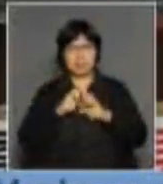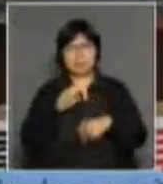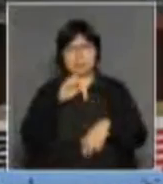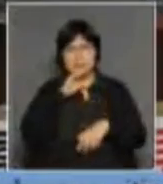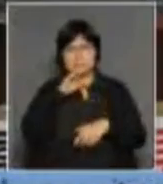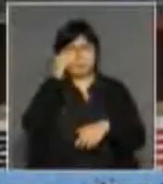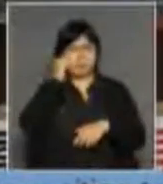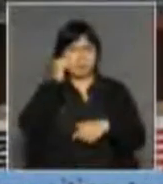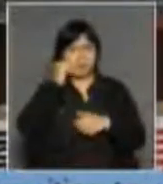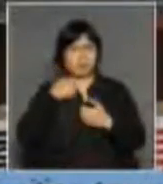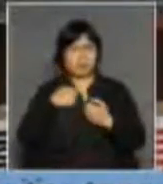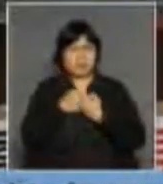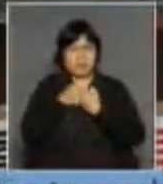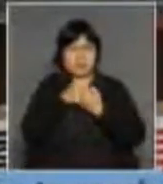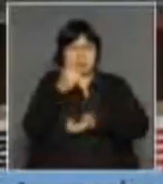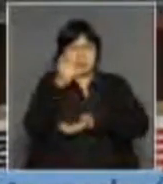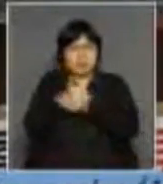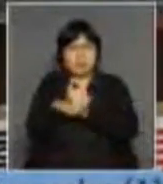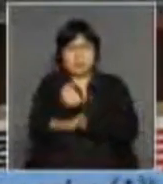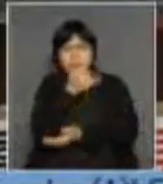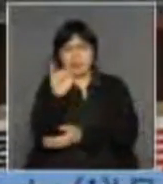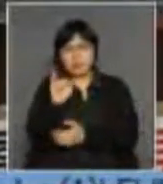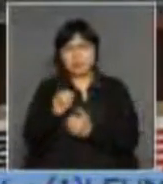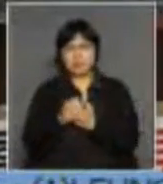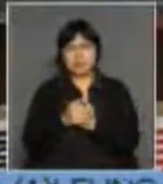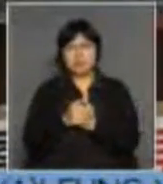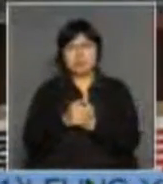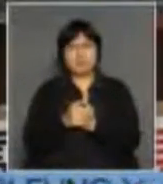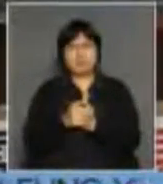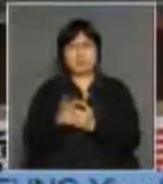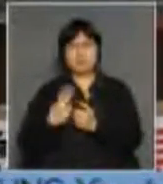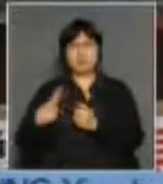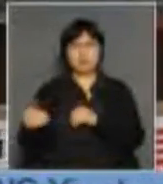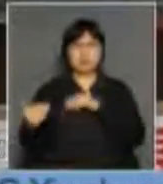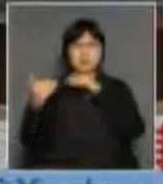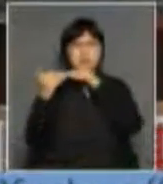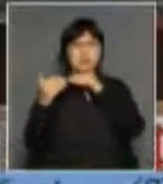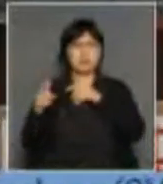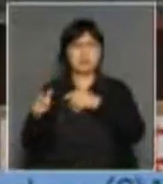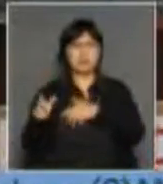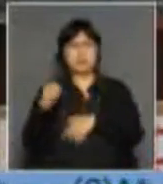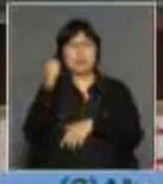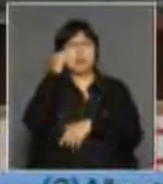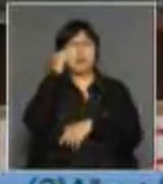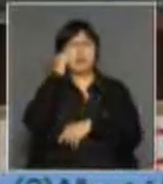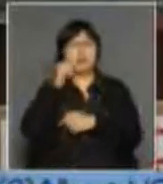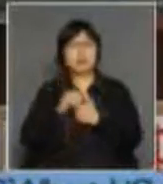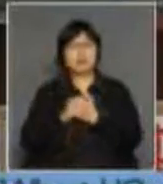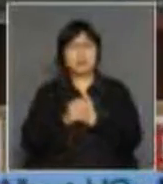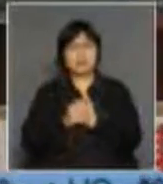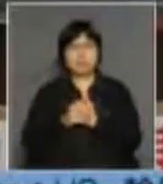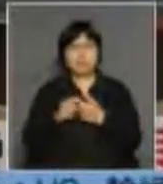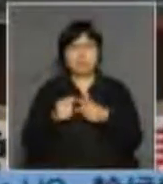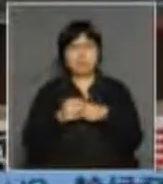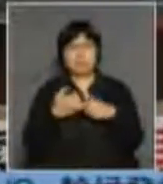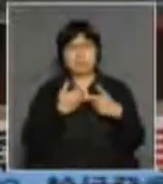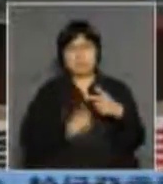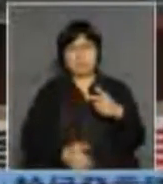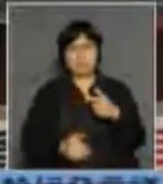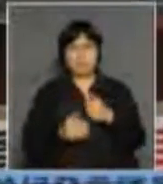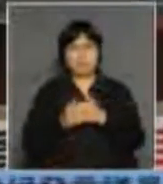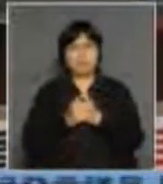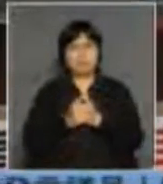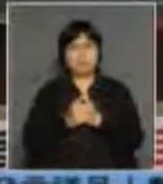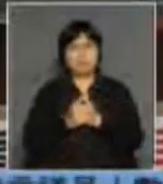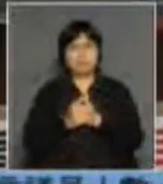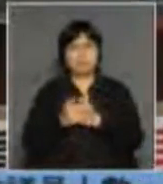要跟婆婆爭位坐，不可以跟她說我跟你都是平等的人，難的。而公義呢，一